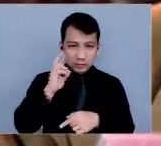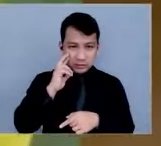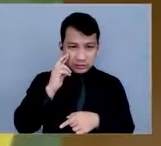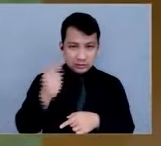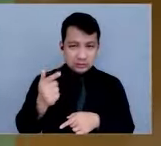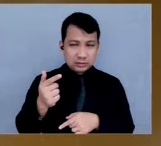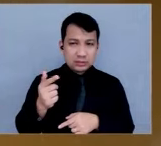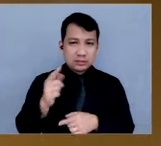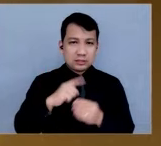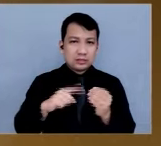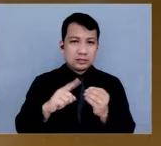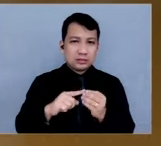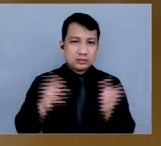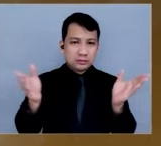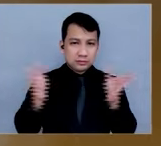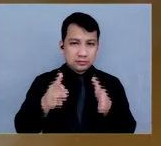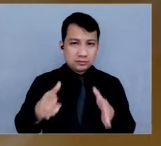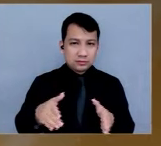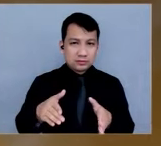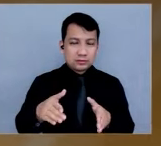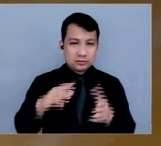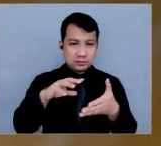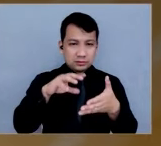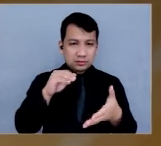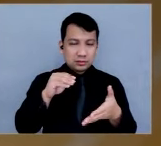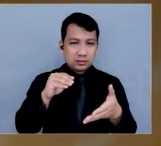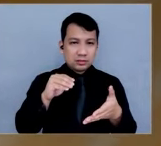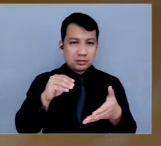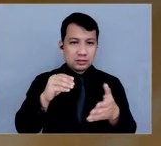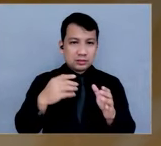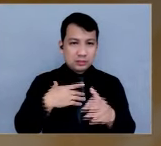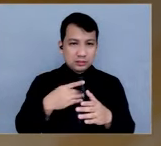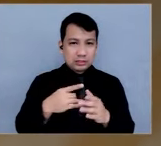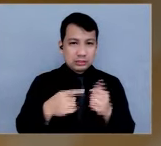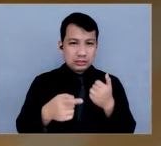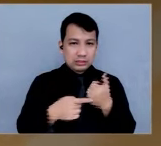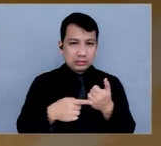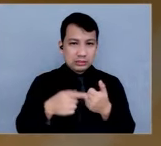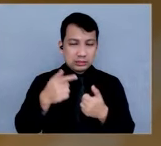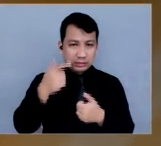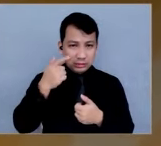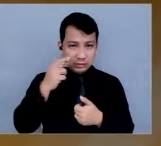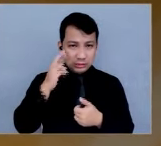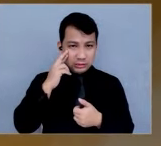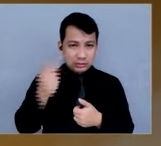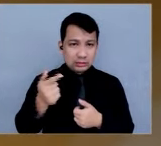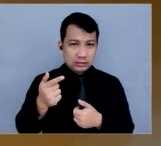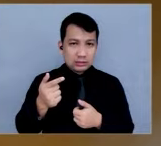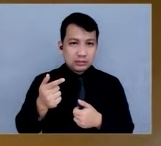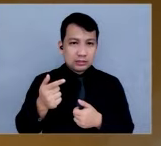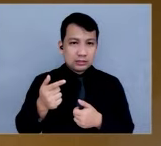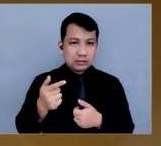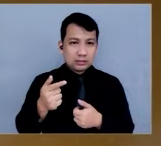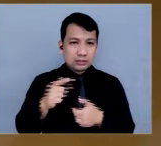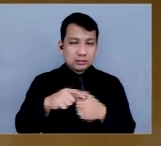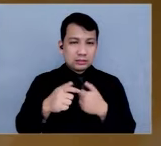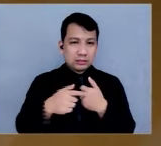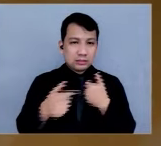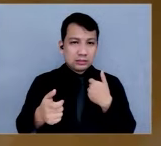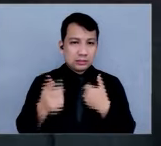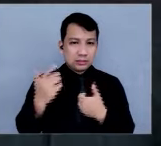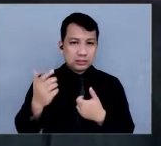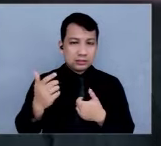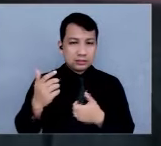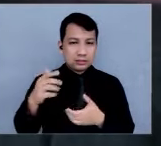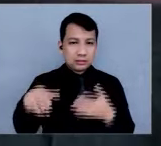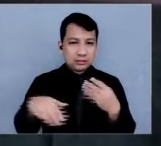kasing sexy photo online, ni-like daw ni Richard. Tapos ilang araw lang, i-unlike din naman umano. Nang subukan naman ang